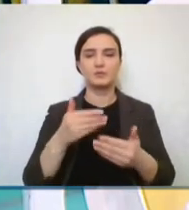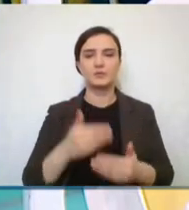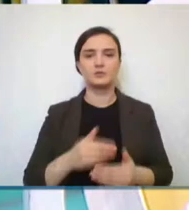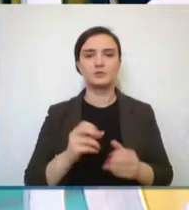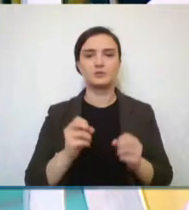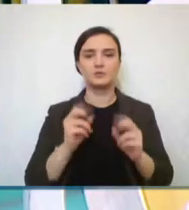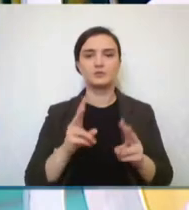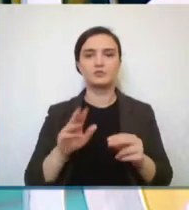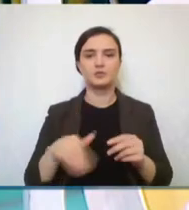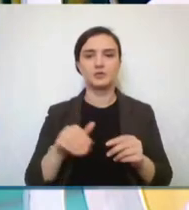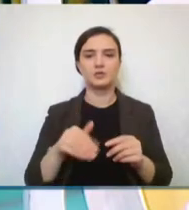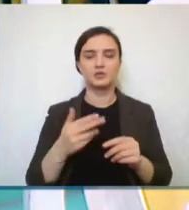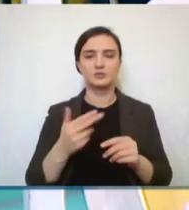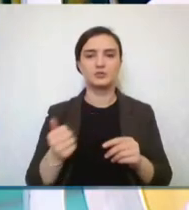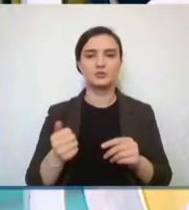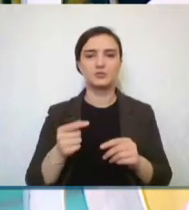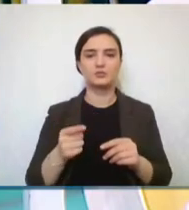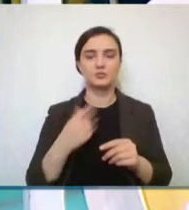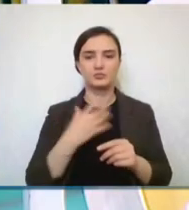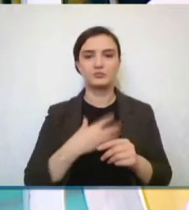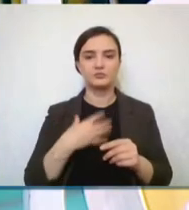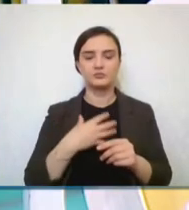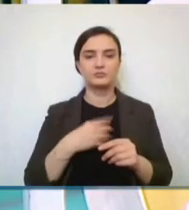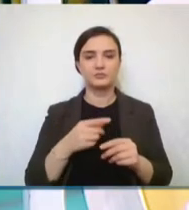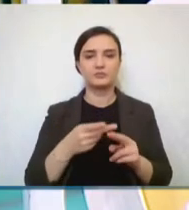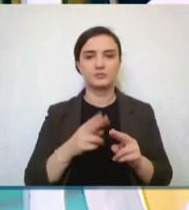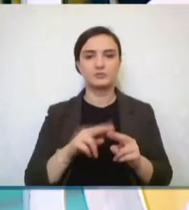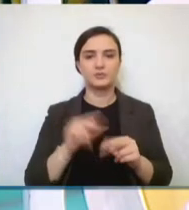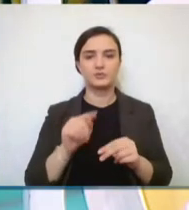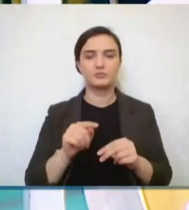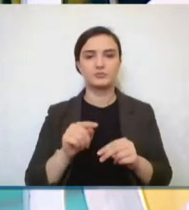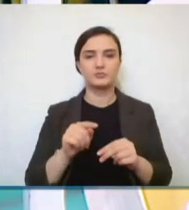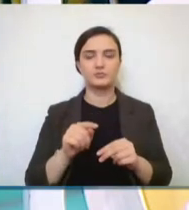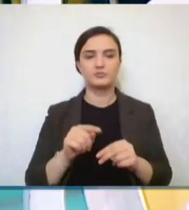ანუ უპირატესი რაღაცა. ამიტომ ეს, რა ქვია,